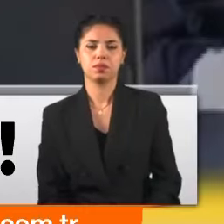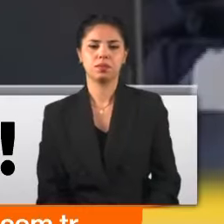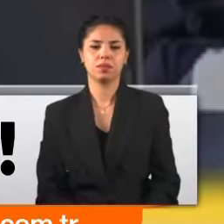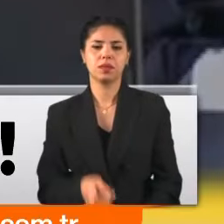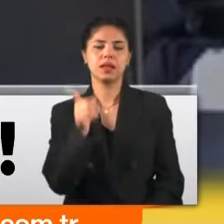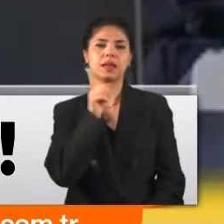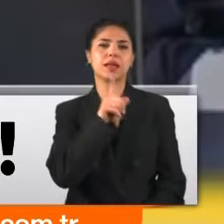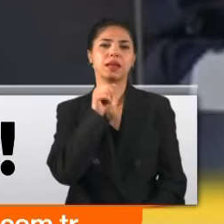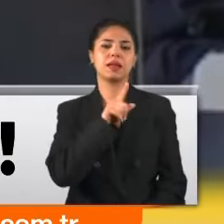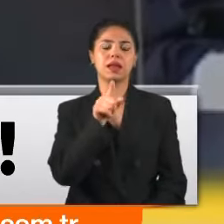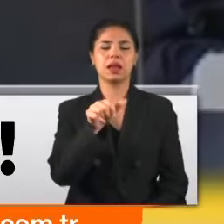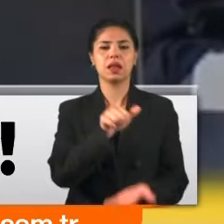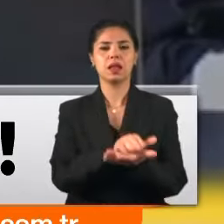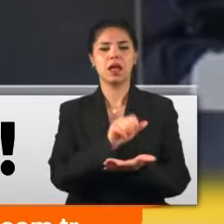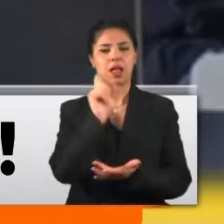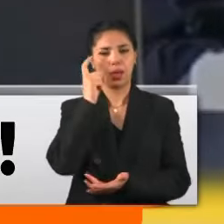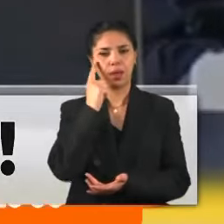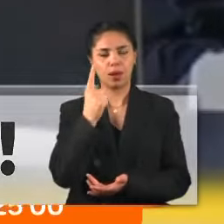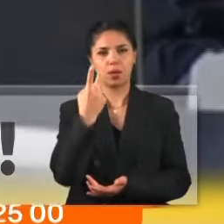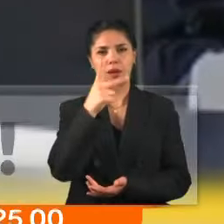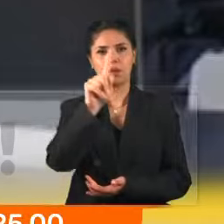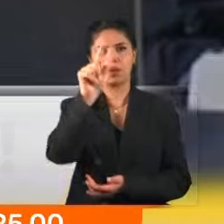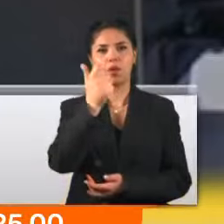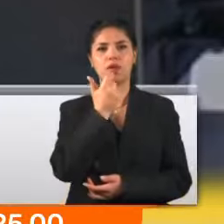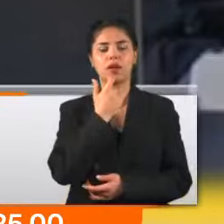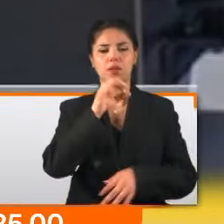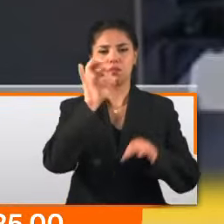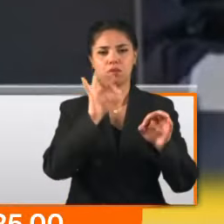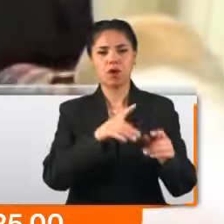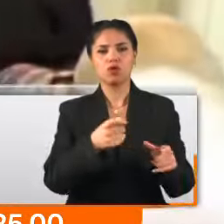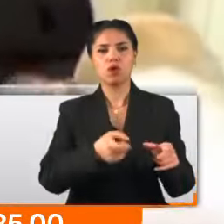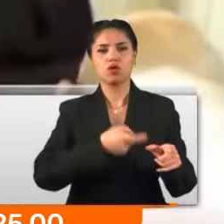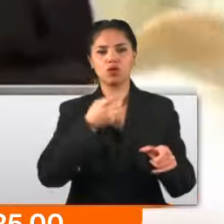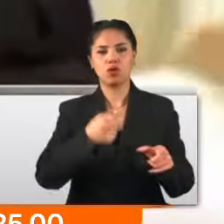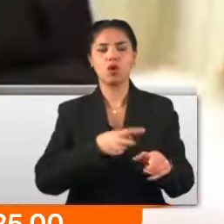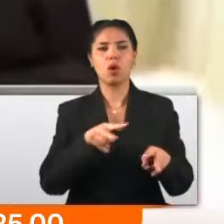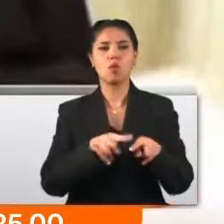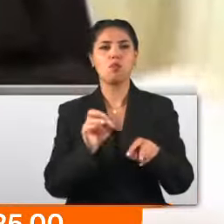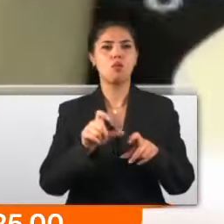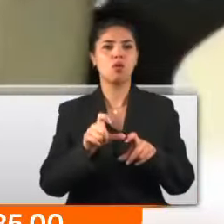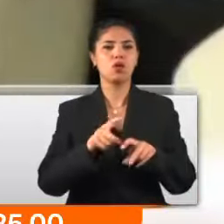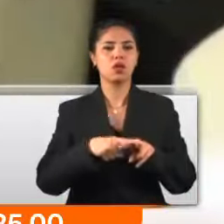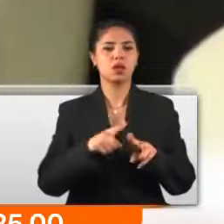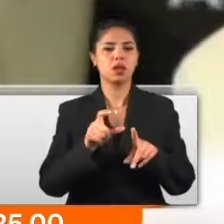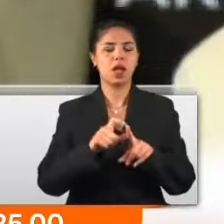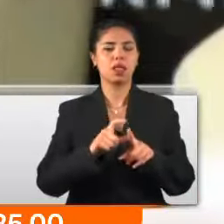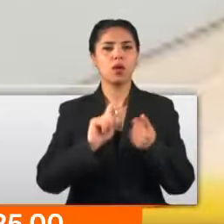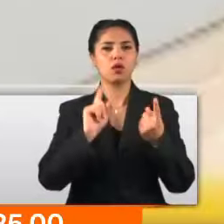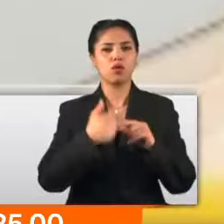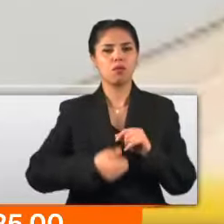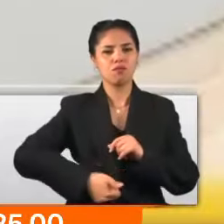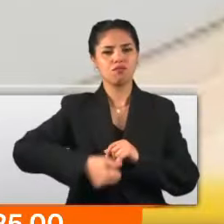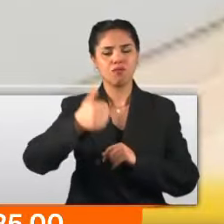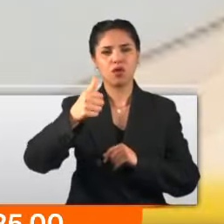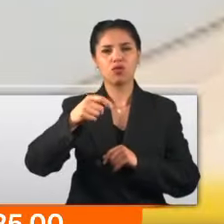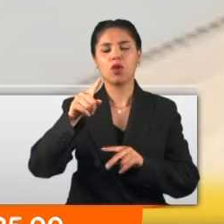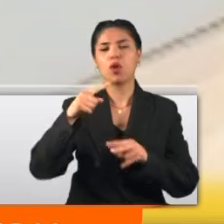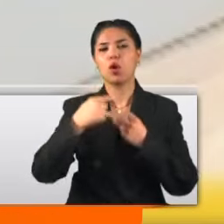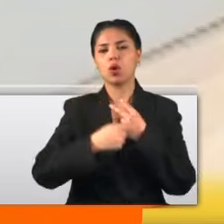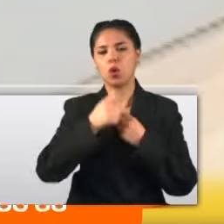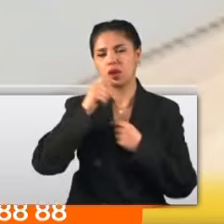İngiliz The Guardian'ın iddiasına göre 2016'da başlatılan soruşturmada Mossad'ın dönem başkanı Yossi Cohen, dönemin